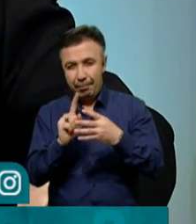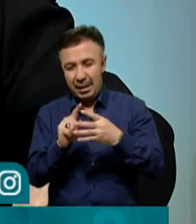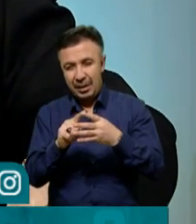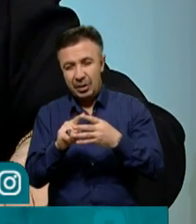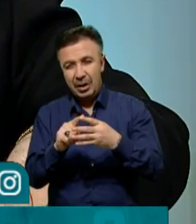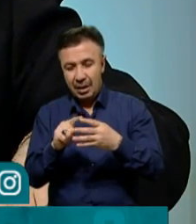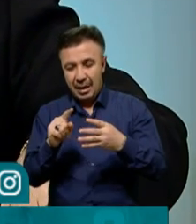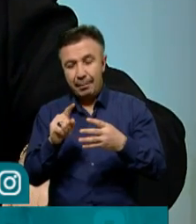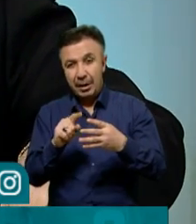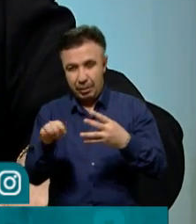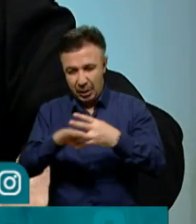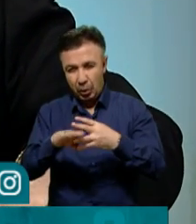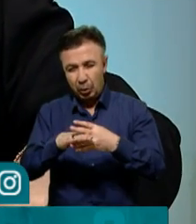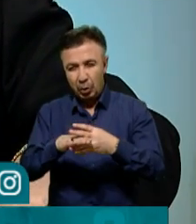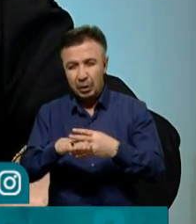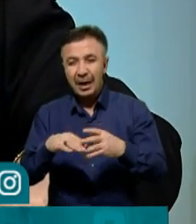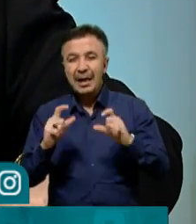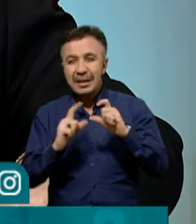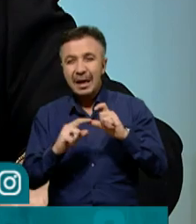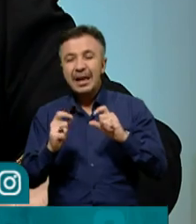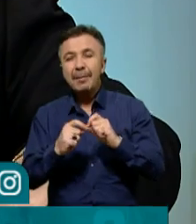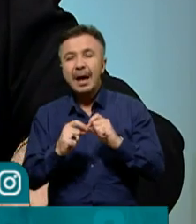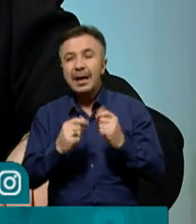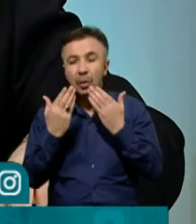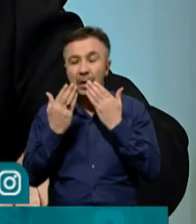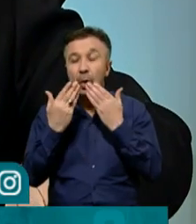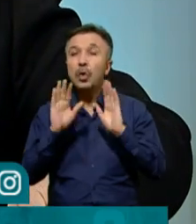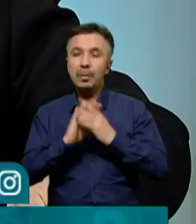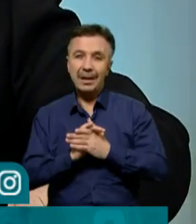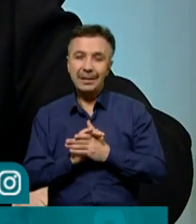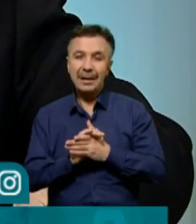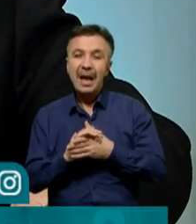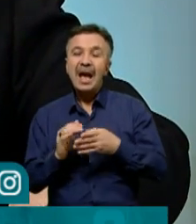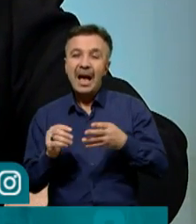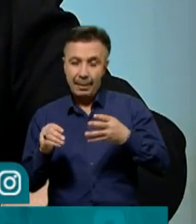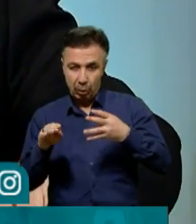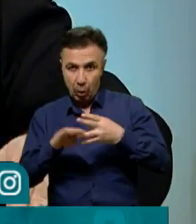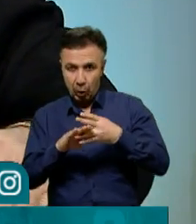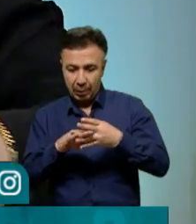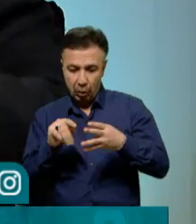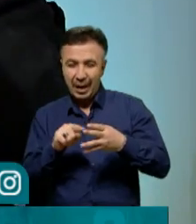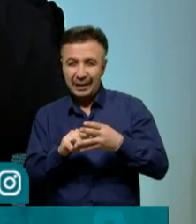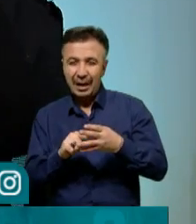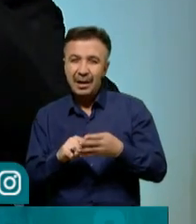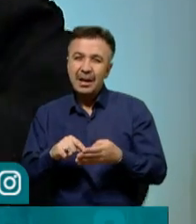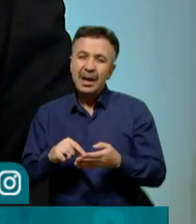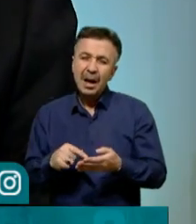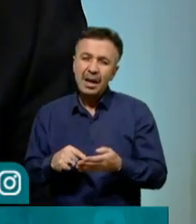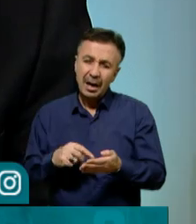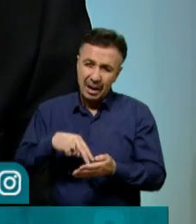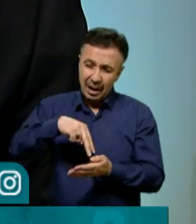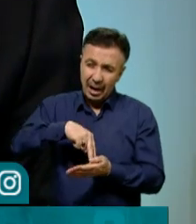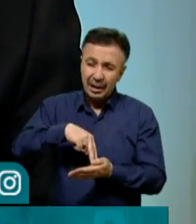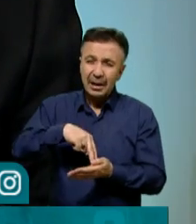okunmaz. Ayağa kalktığında Subhaneke duası okunmaz. Doğrudan Bismillahirrahmanirrahim der ve